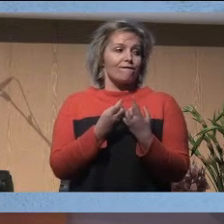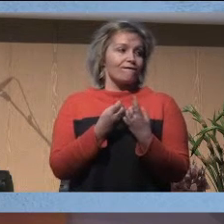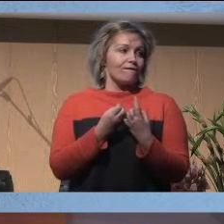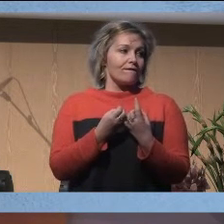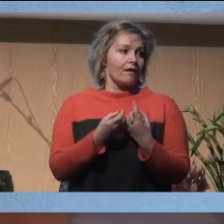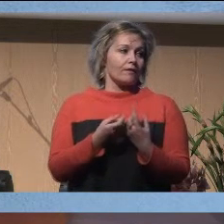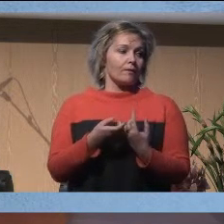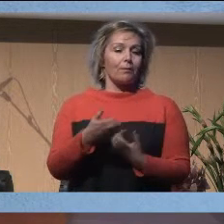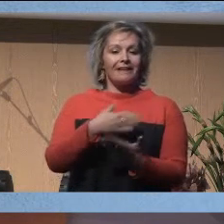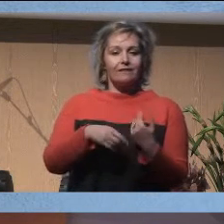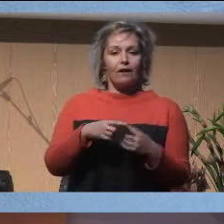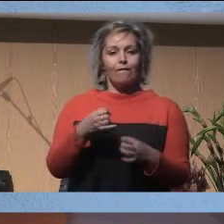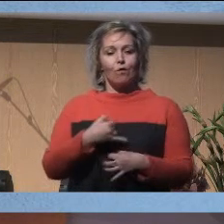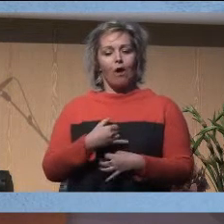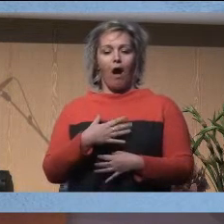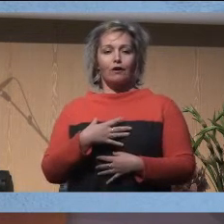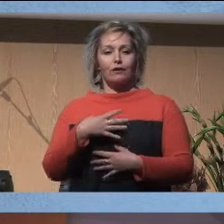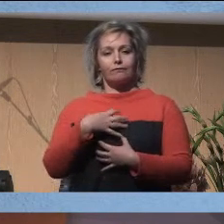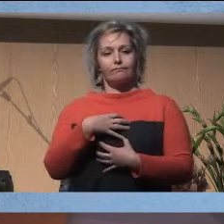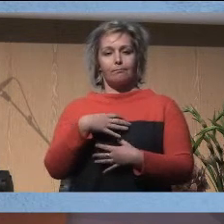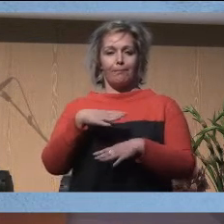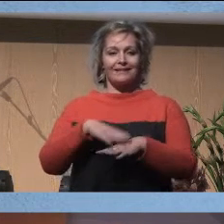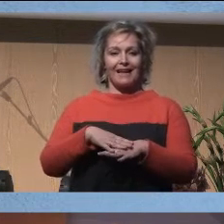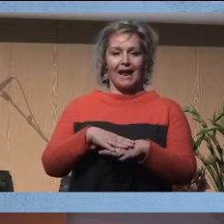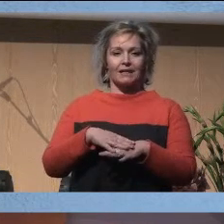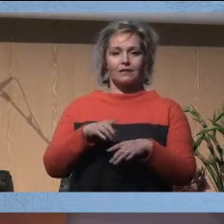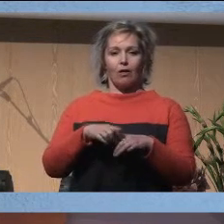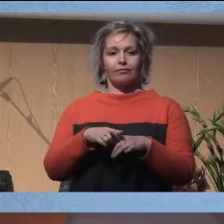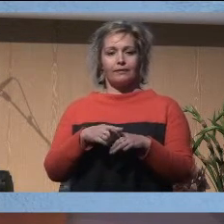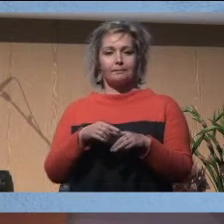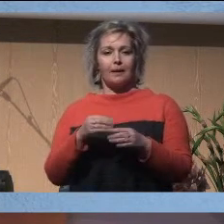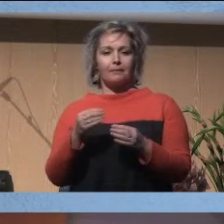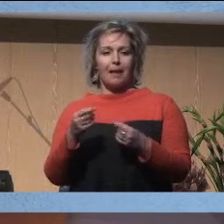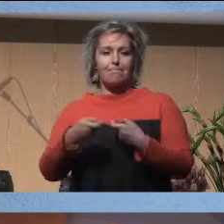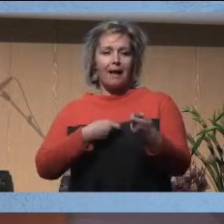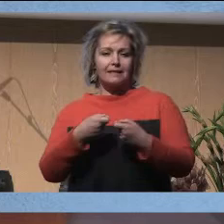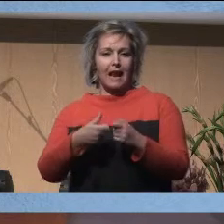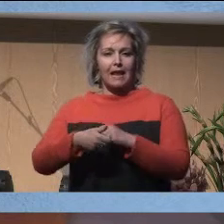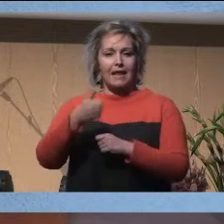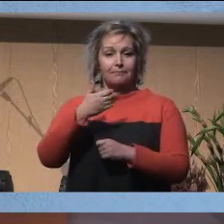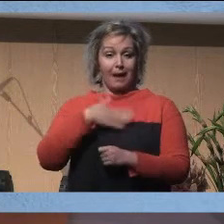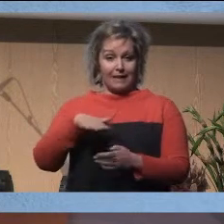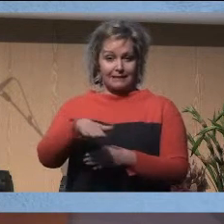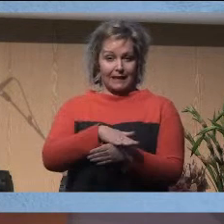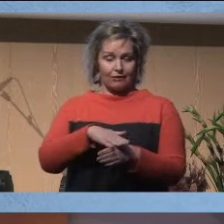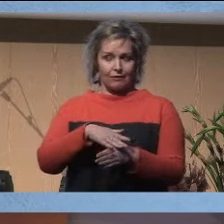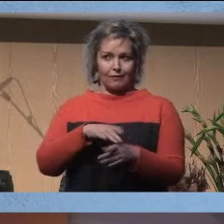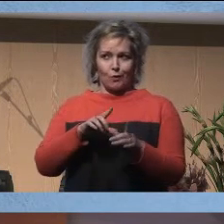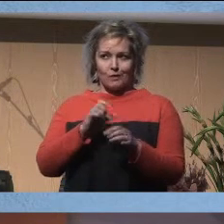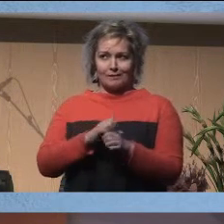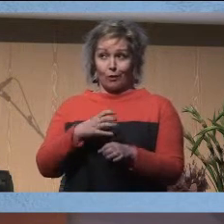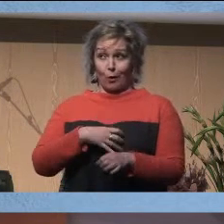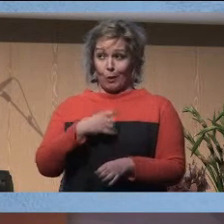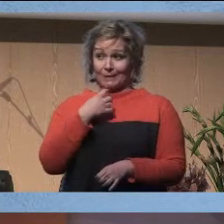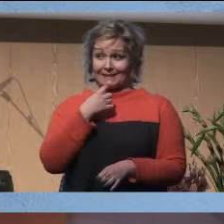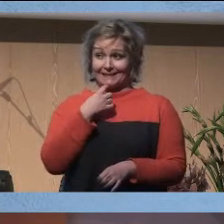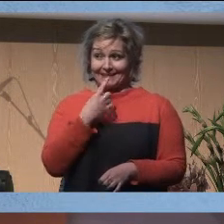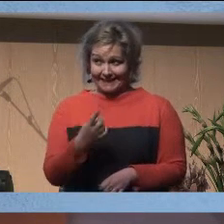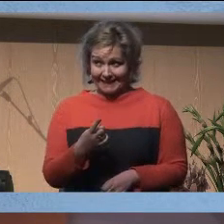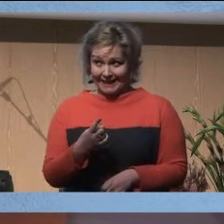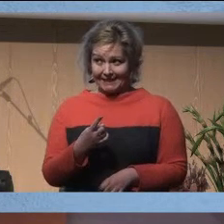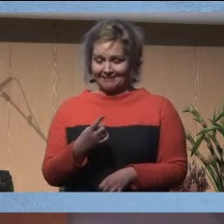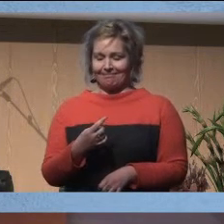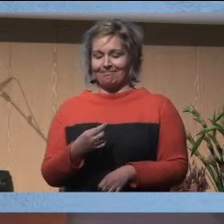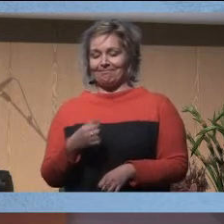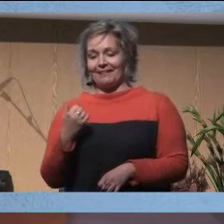Hvordan går det an å ha et fryktbasert New Public Management-lederskap i helsesektoren? Nå sa jeg det, jeg var ikke sikker på om jeg ville tørre å si det, men det tror jeg vi